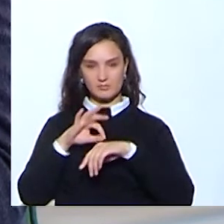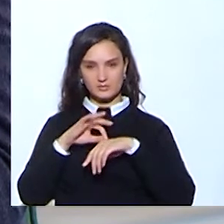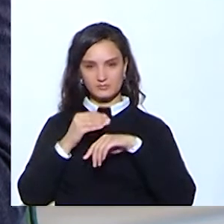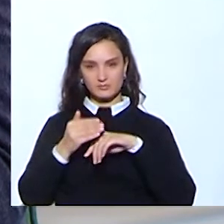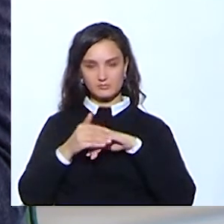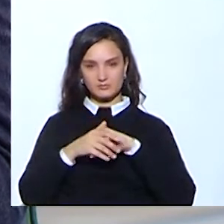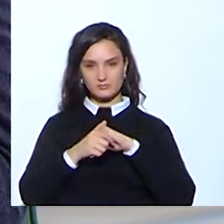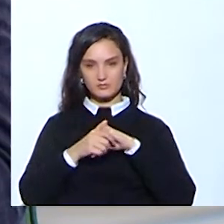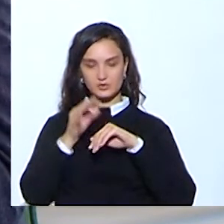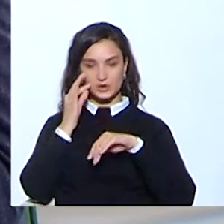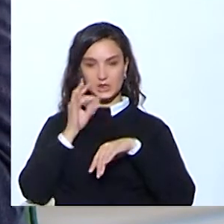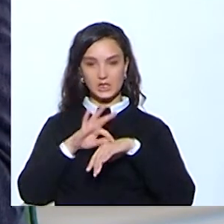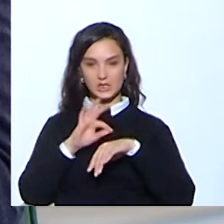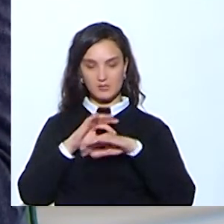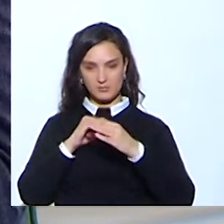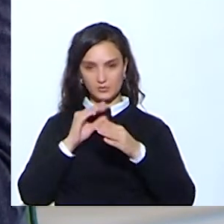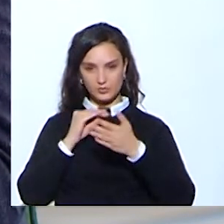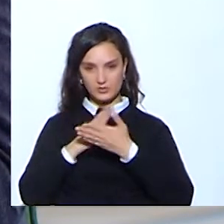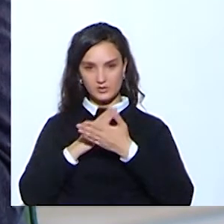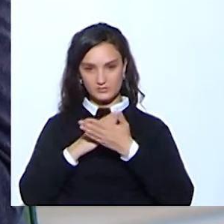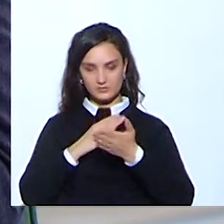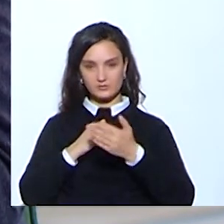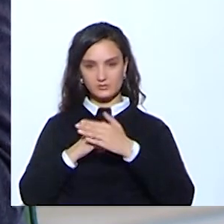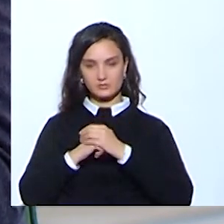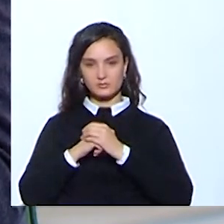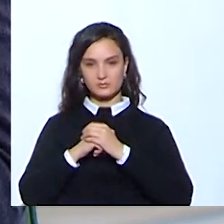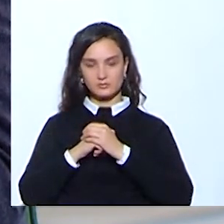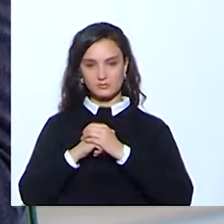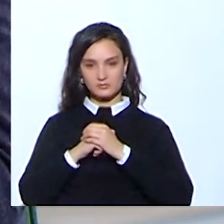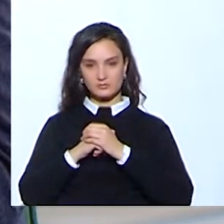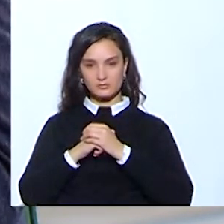გამოწვეული, როგორც არის შაქრიანი დიაბეტი, რევმატოიდული ართრიტი და ასე შემდეგ.